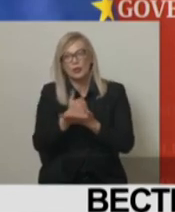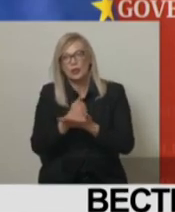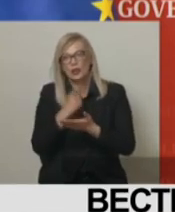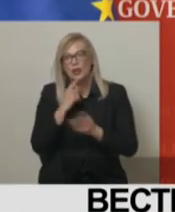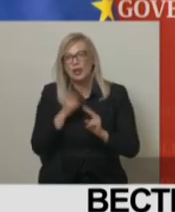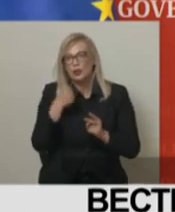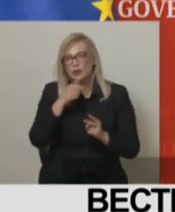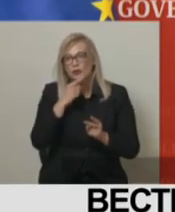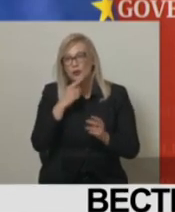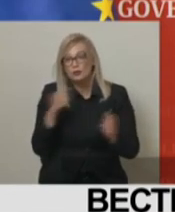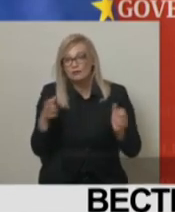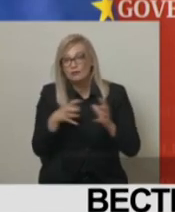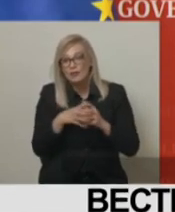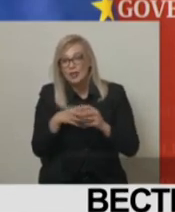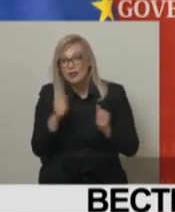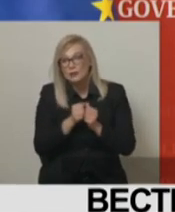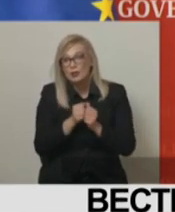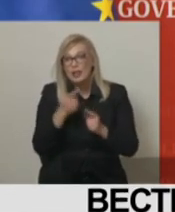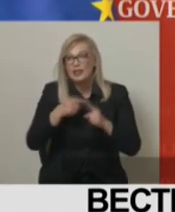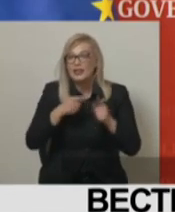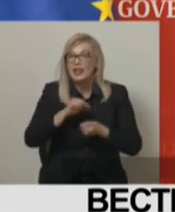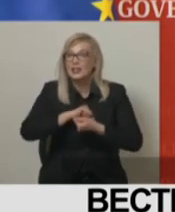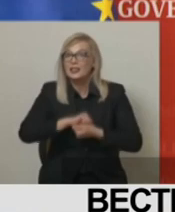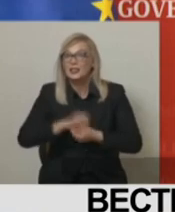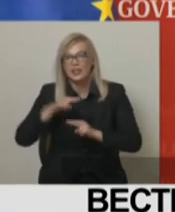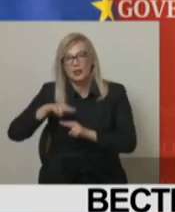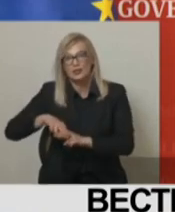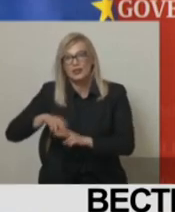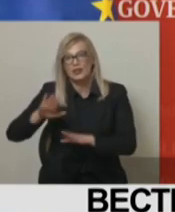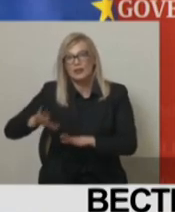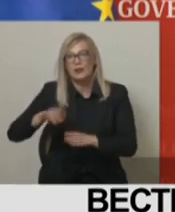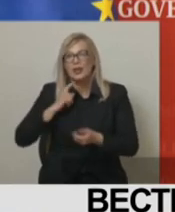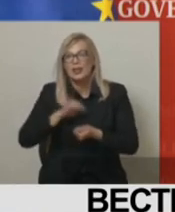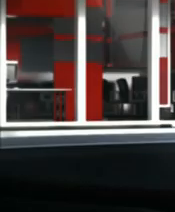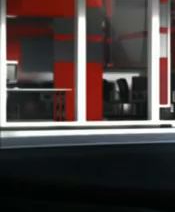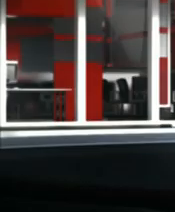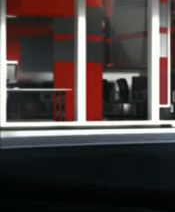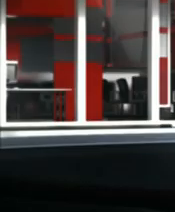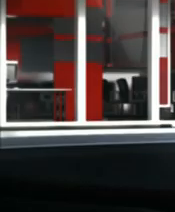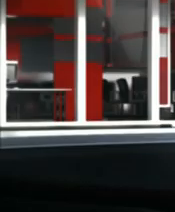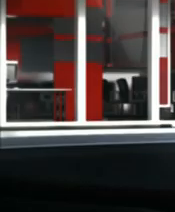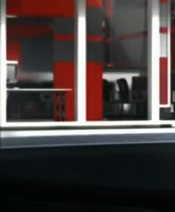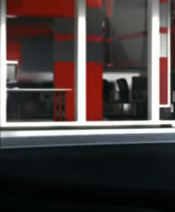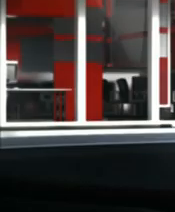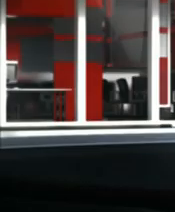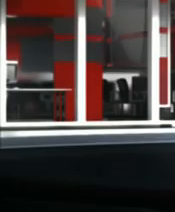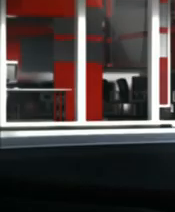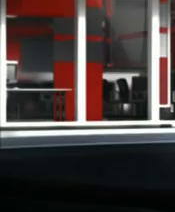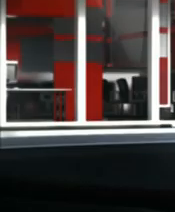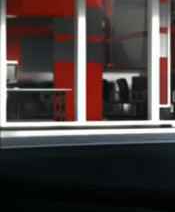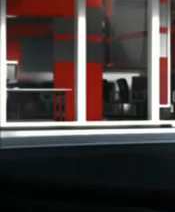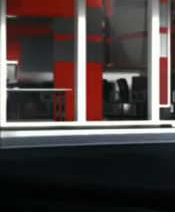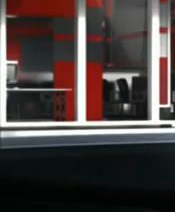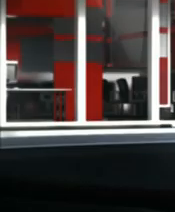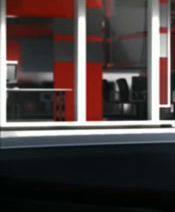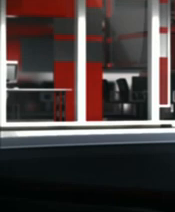онака како што не сплотува, а деталите за историјата да ги оставиме на историчарите. Владата предводена од СДСМ ја